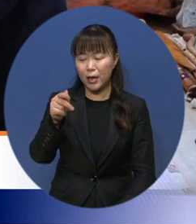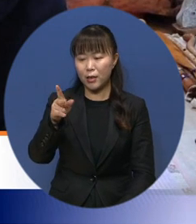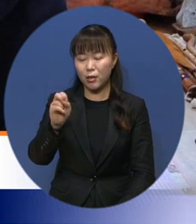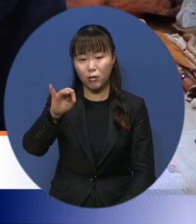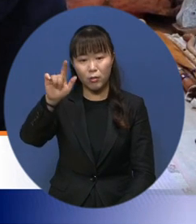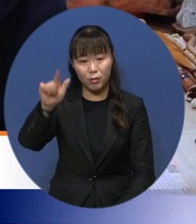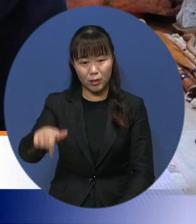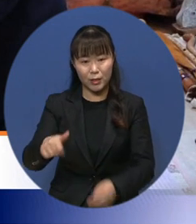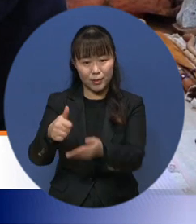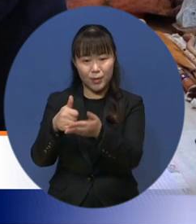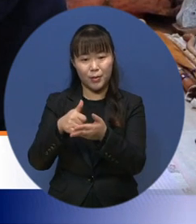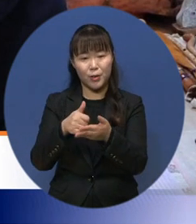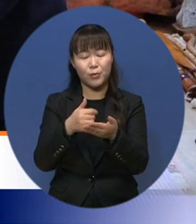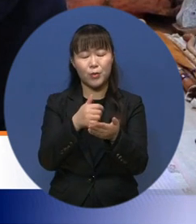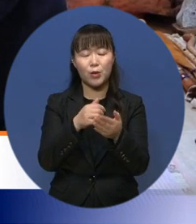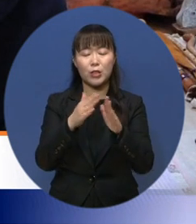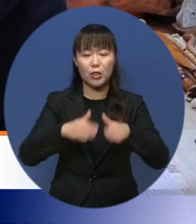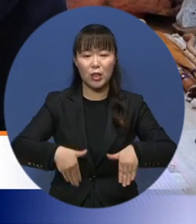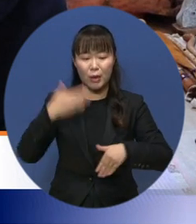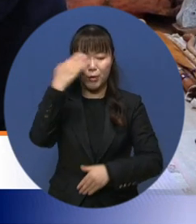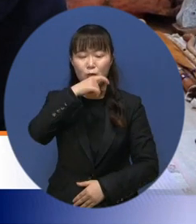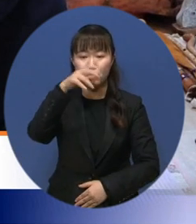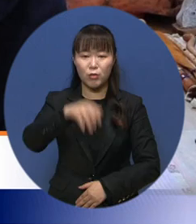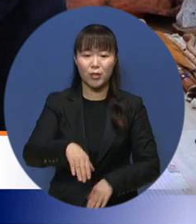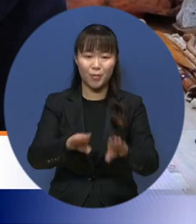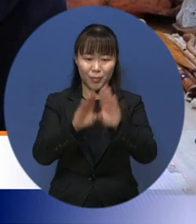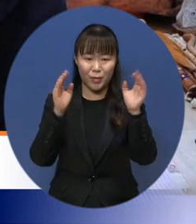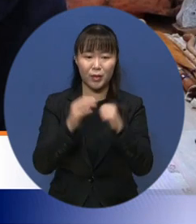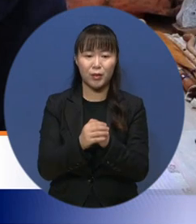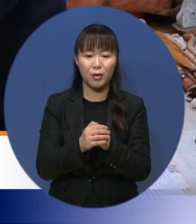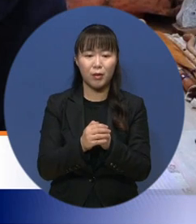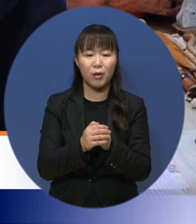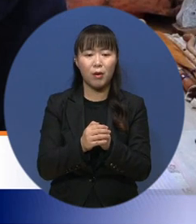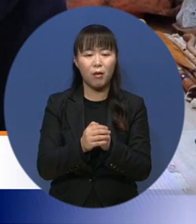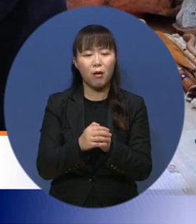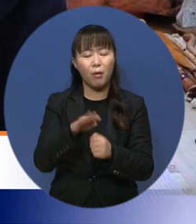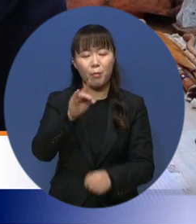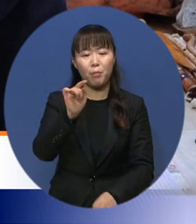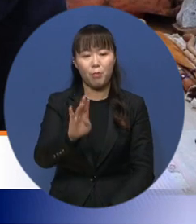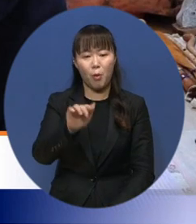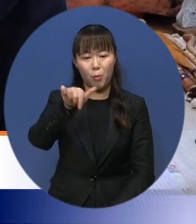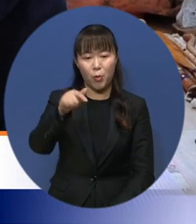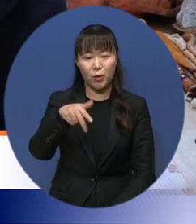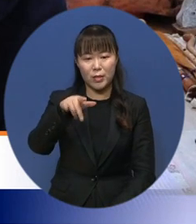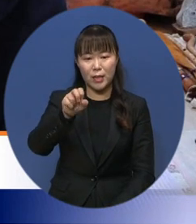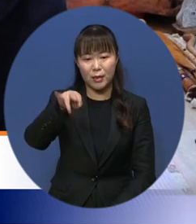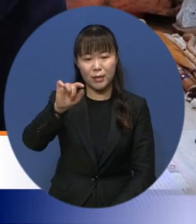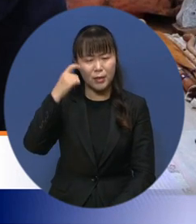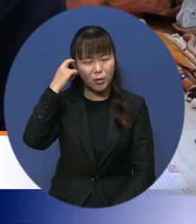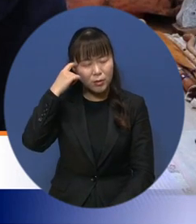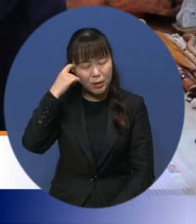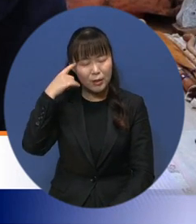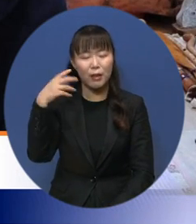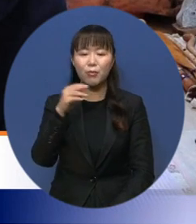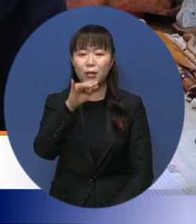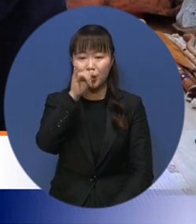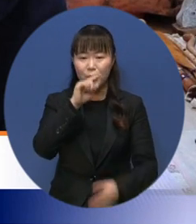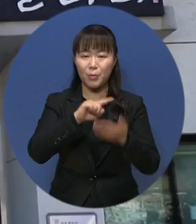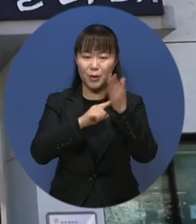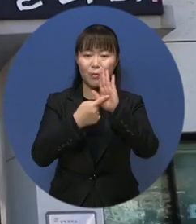초대전이 전남 여수에서 열렸습니다. 벚꽃 창신의 정신이 돋보이는 작품들을 이소영 기자가